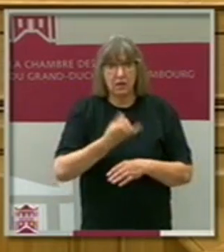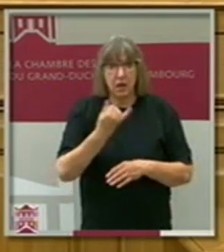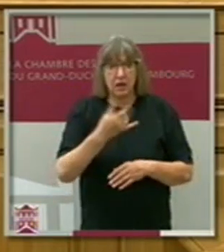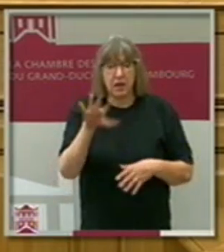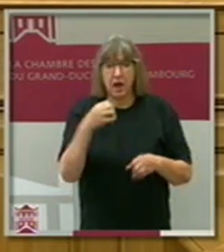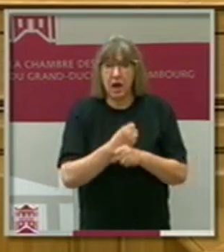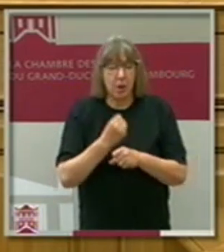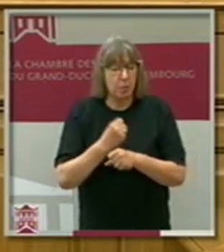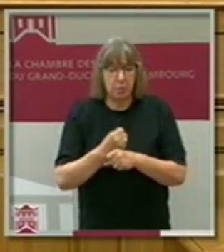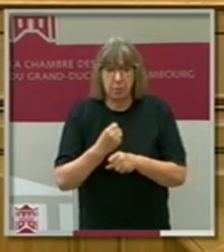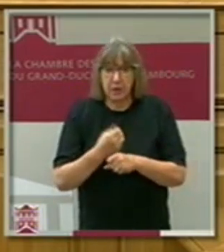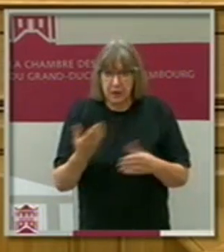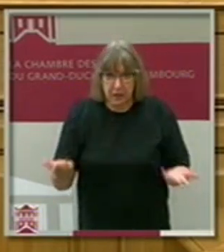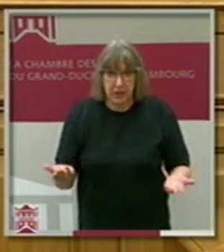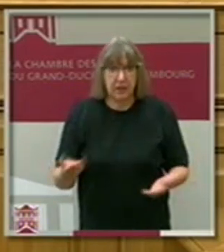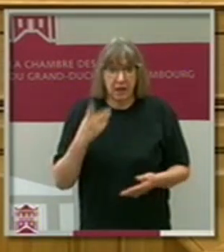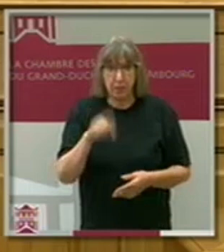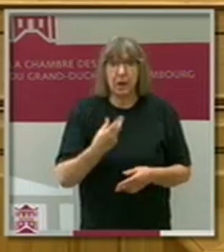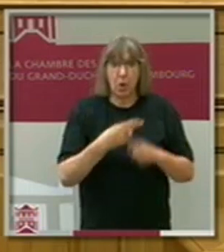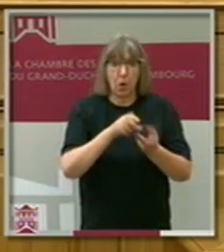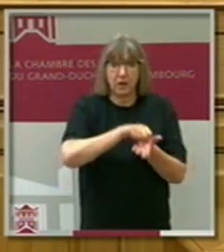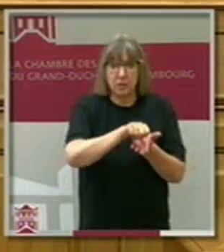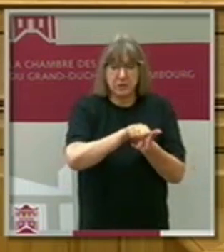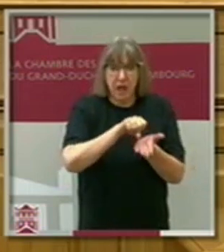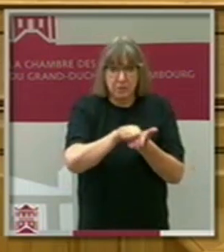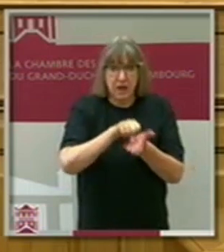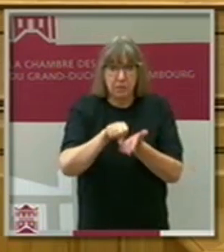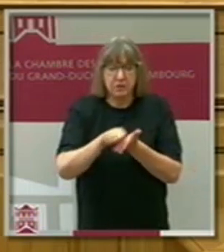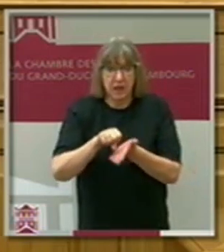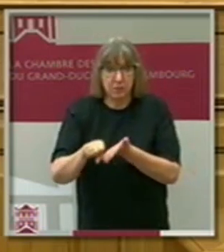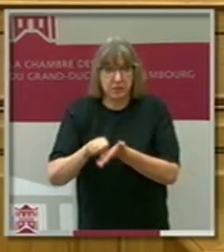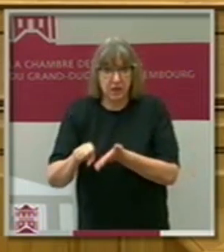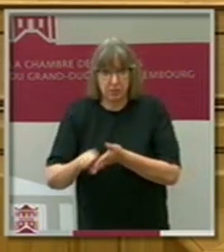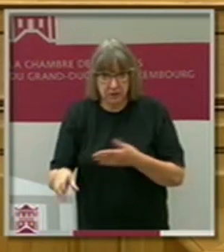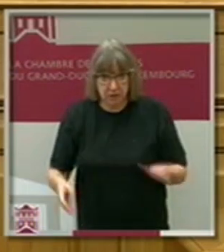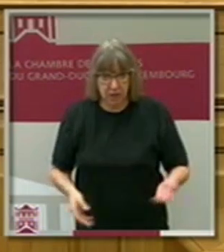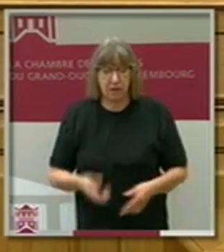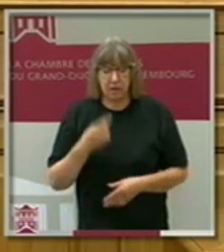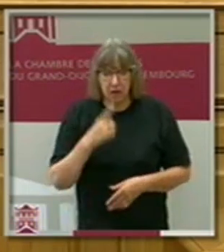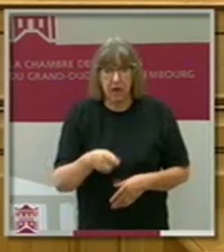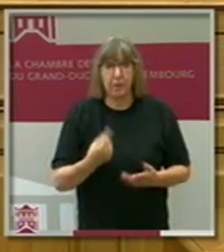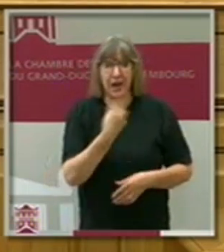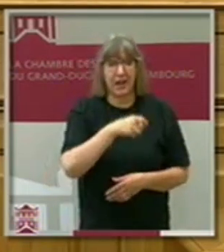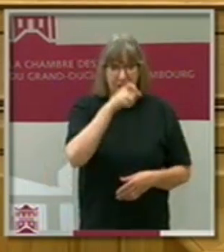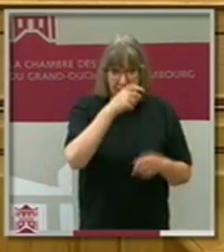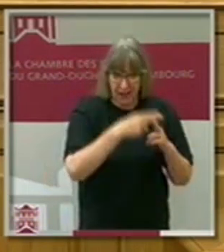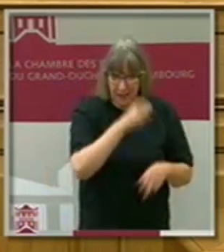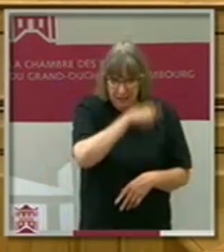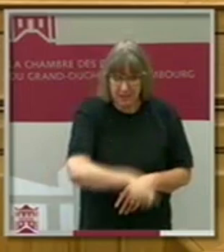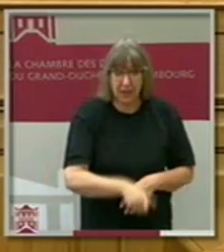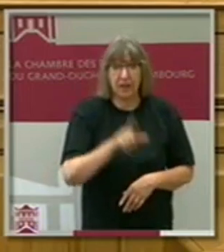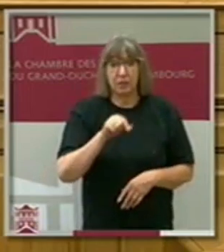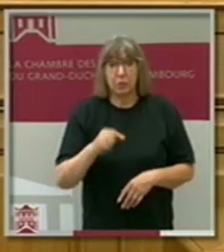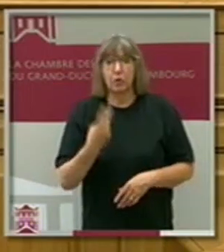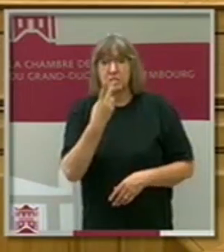Blick, 450.000 aktiv Leid am Land. Auf 40 Jahre sind die alle gut an der